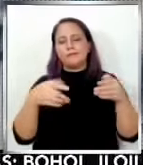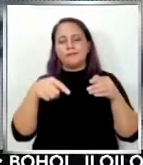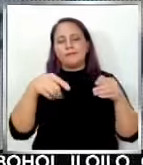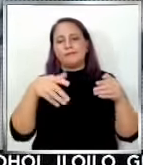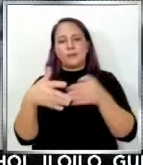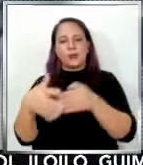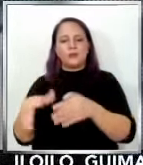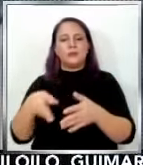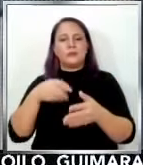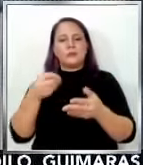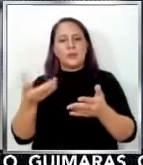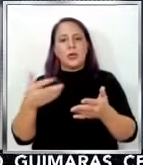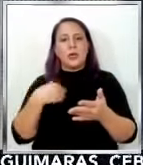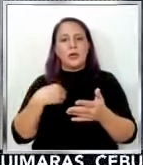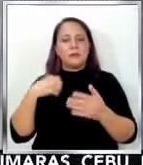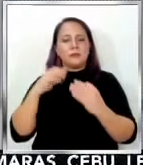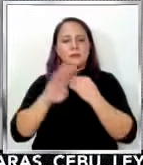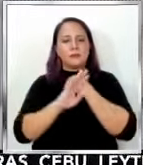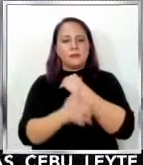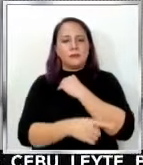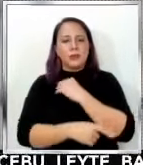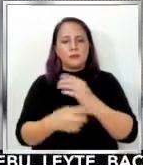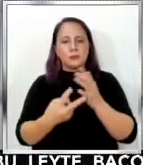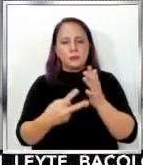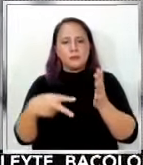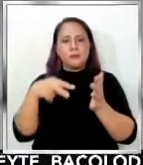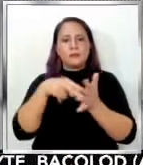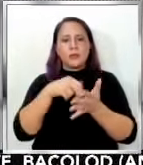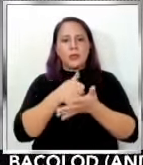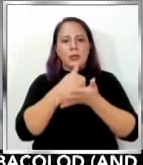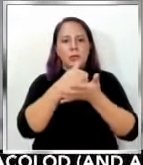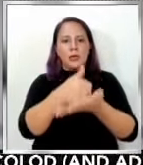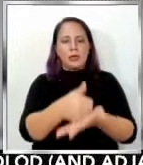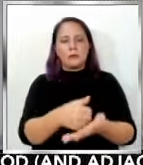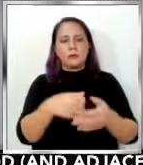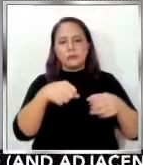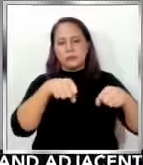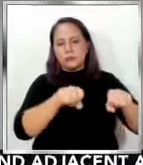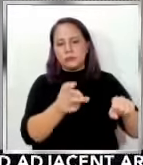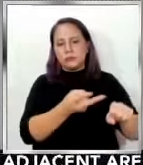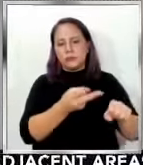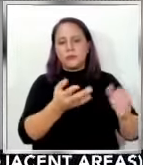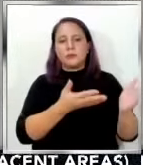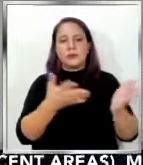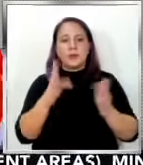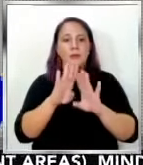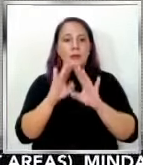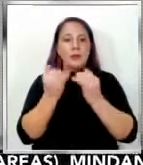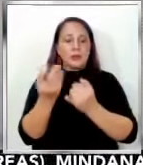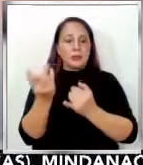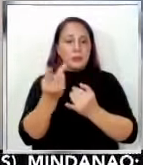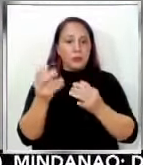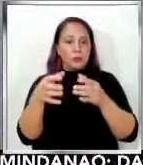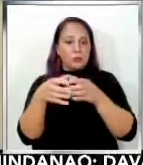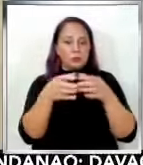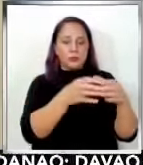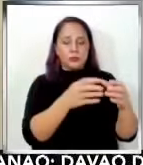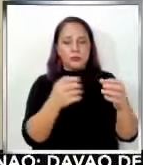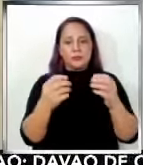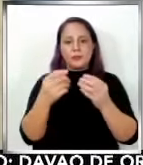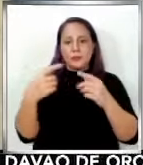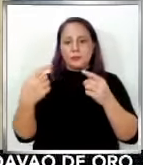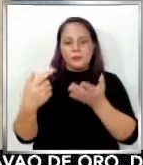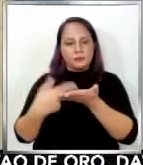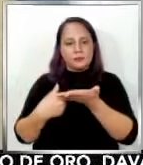ang dalambag. Agad siyang nakatayo at tinulungan ng magkaangkas sa motor. Dinala sa barangay hall ang dalawang panig para magkausap.